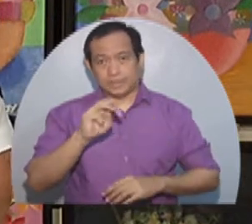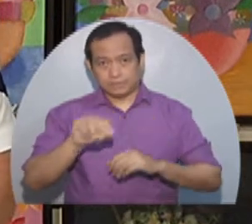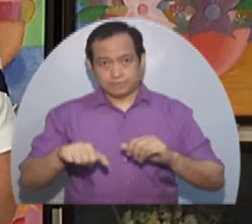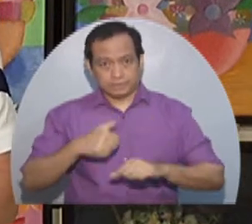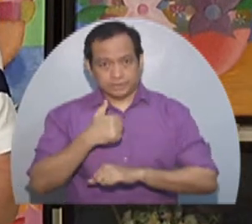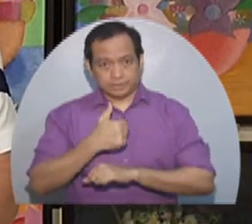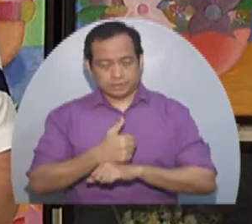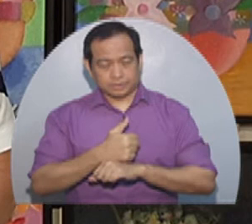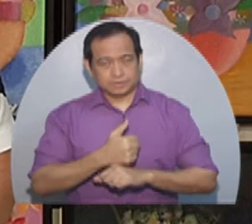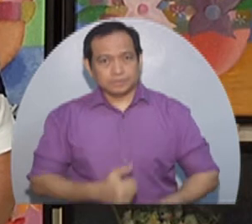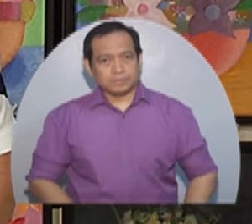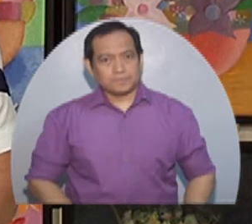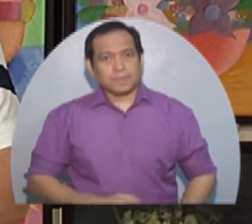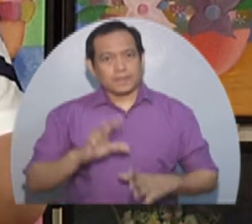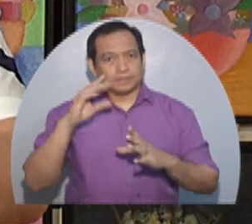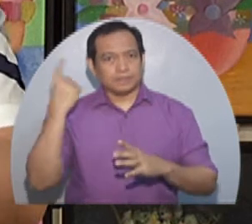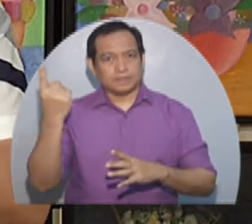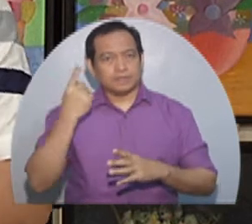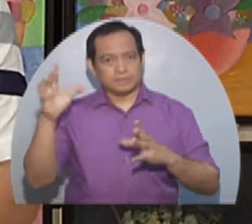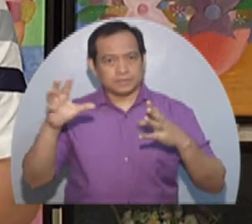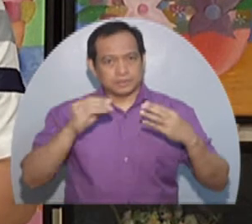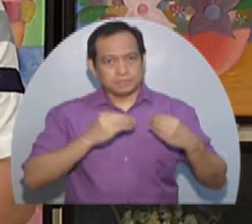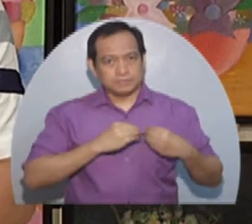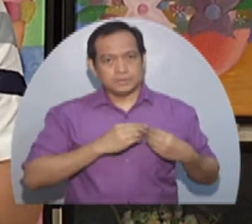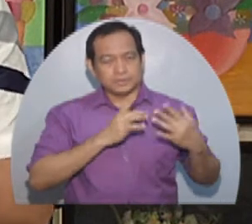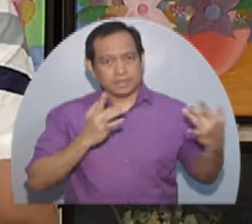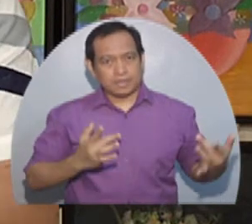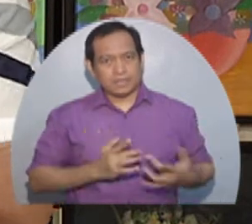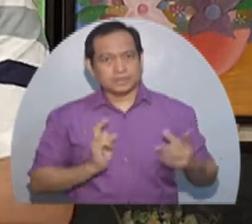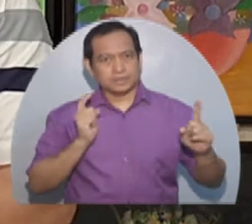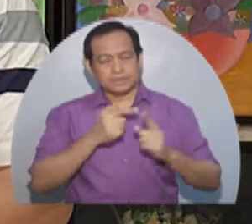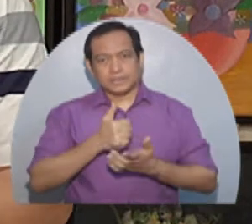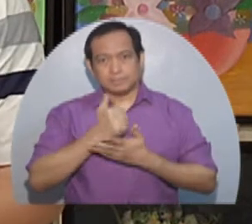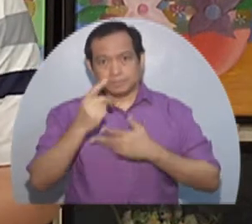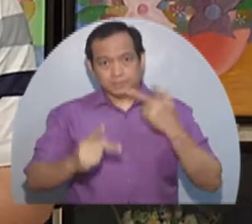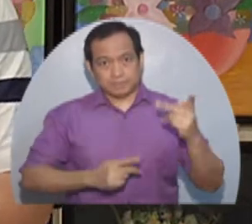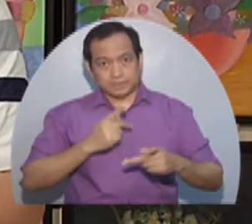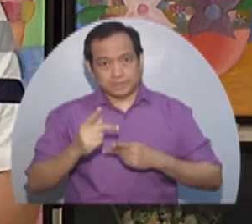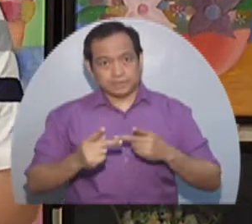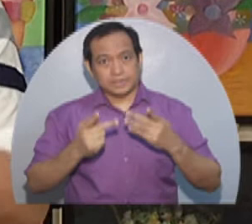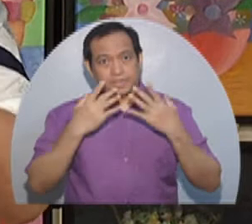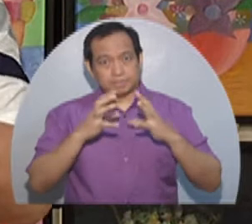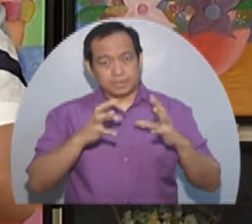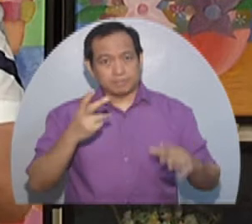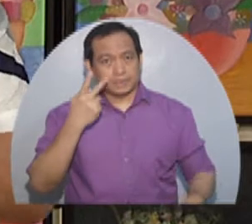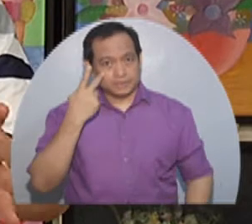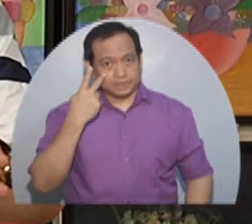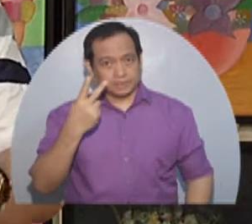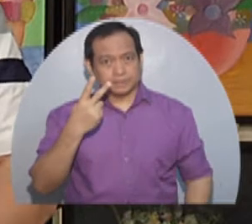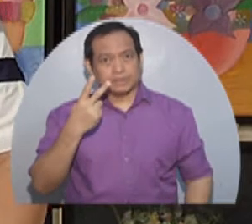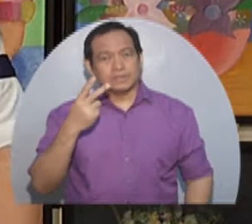sa SM Foundation. Lagi natin sa puso ang diwa ng pagtulong sa kapwa.